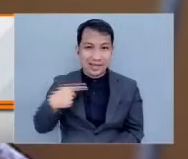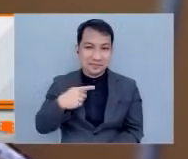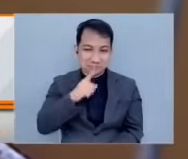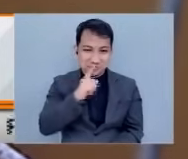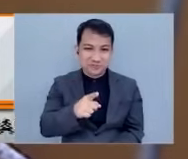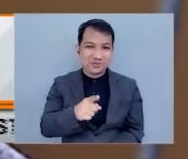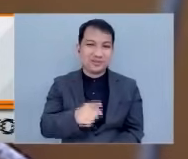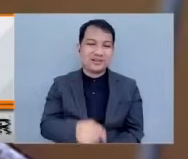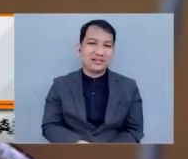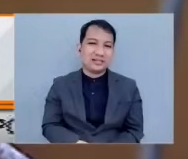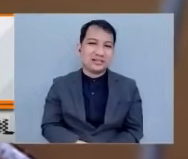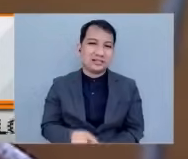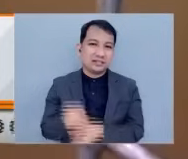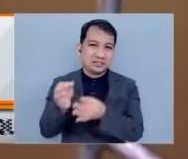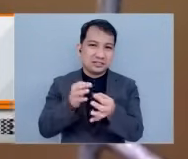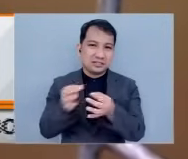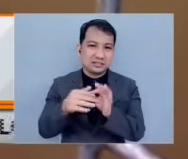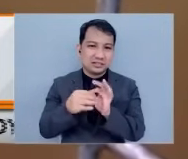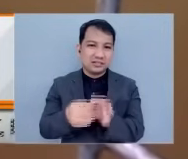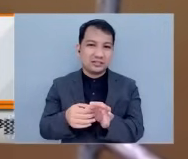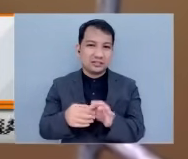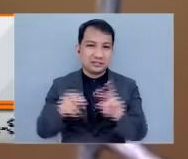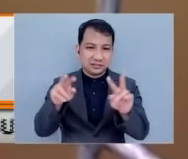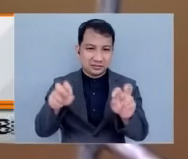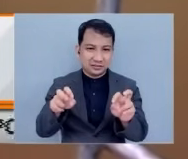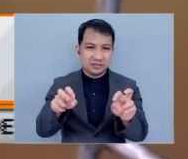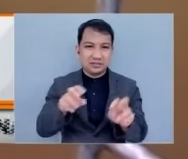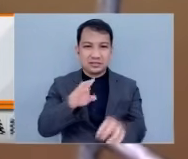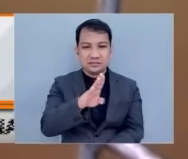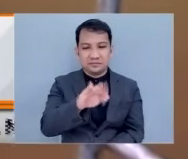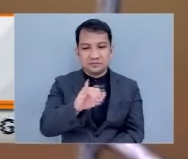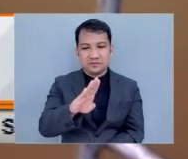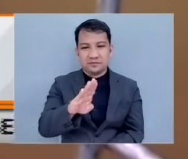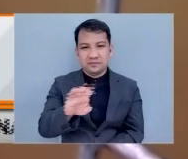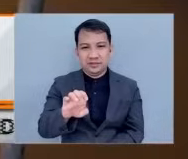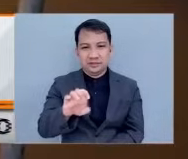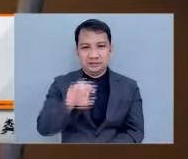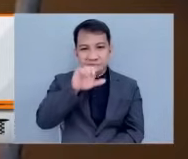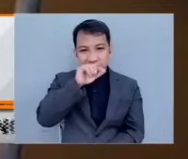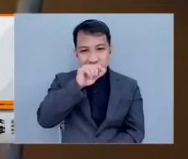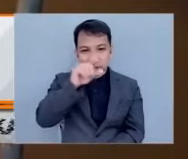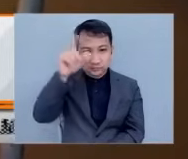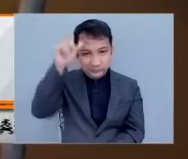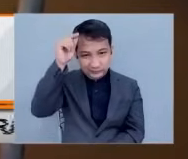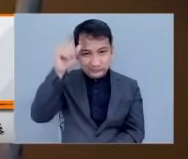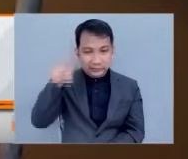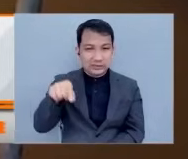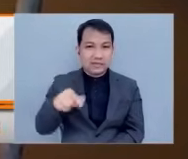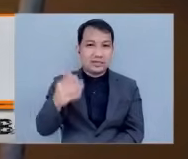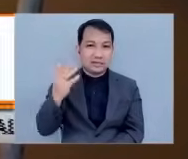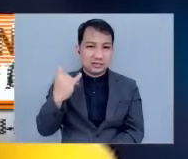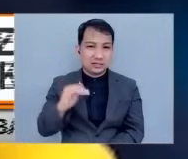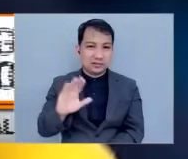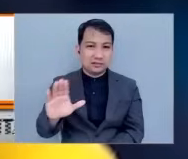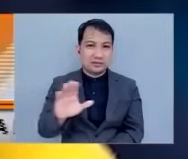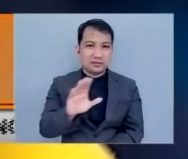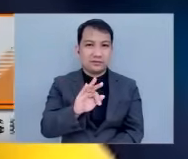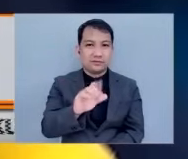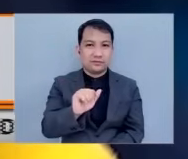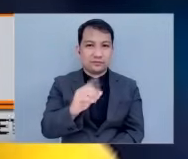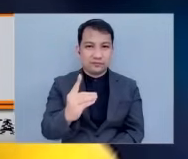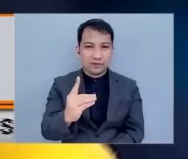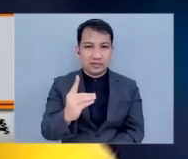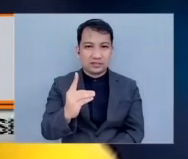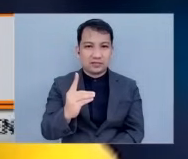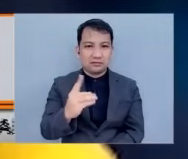Paliwanag ng mga eksperto, ang tinaguriang bibification na ito sa bansa, isang uri ng fad. Kinaaliwan